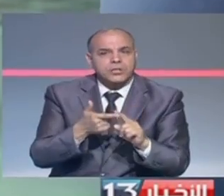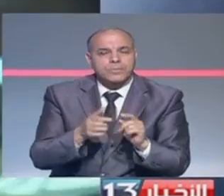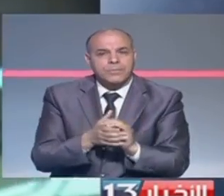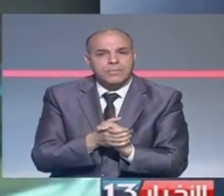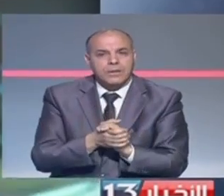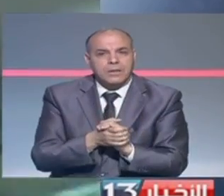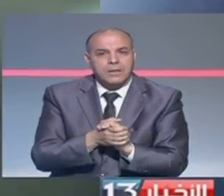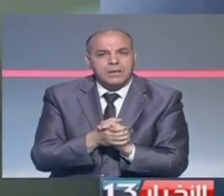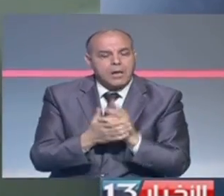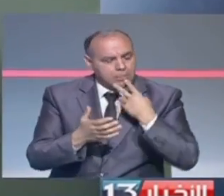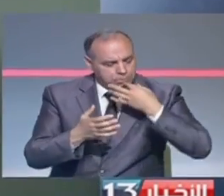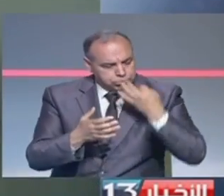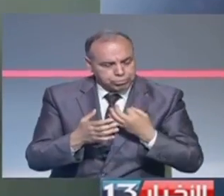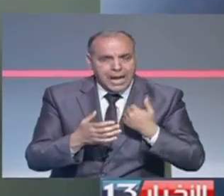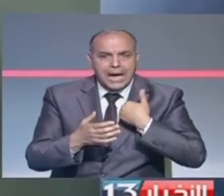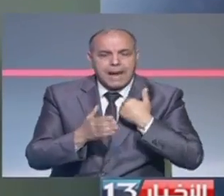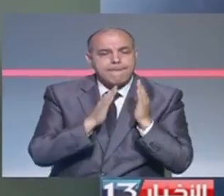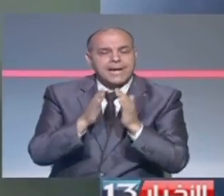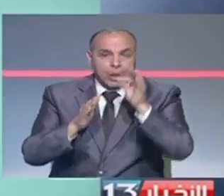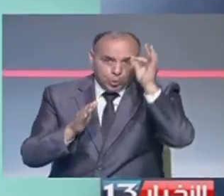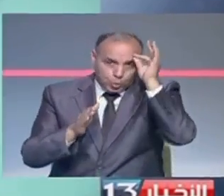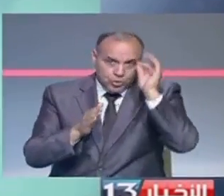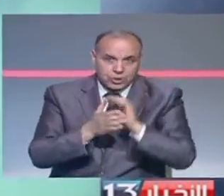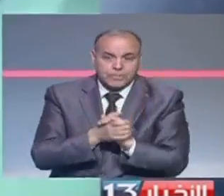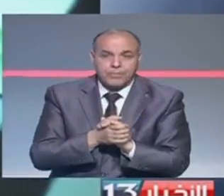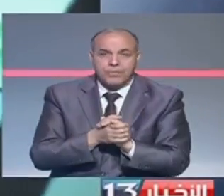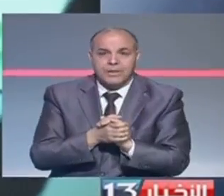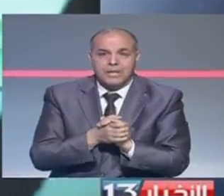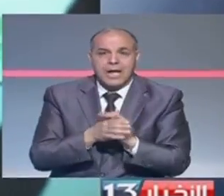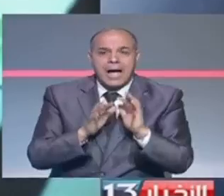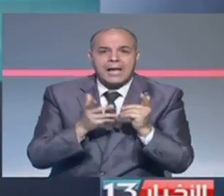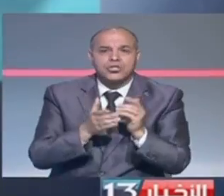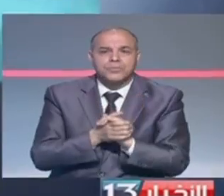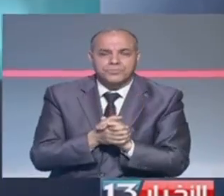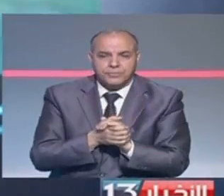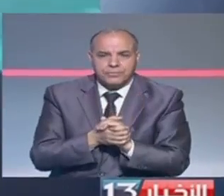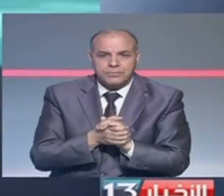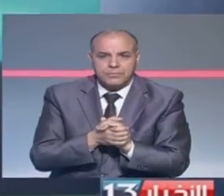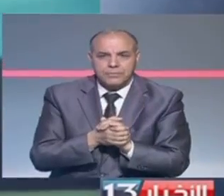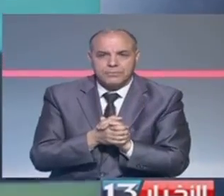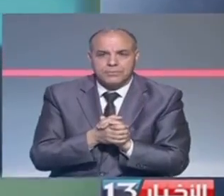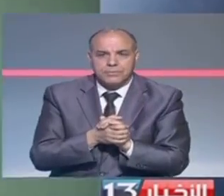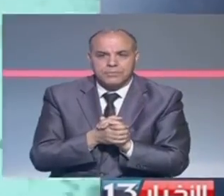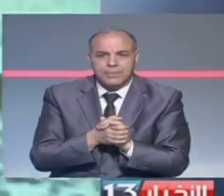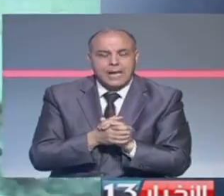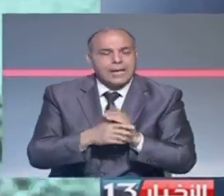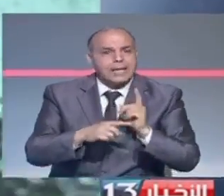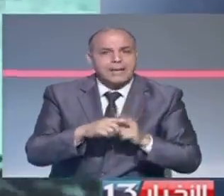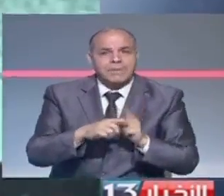اه تعهد هناك مكتبه الوطنيه كما كتبه وطنيه لان اه اه نمنع